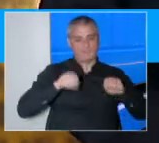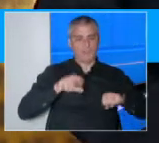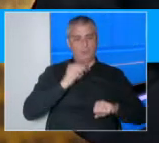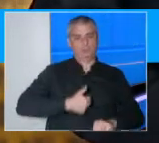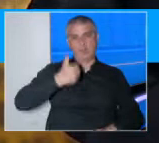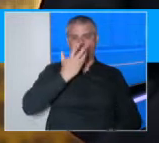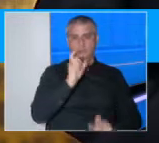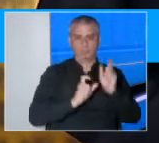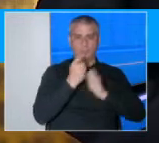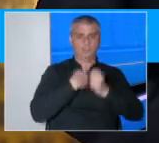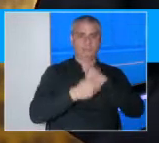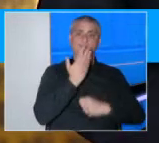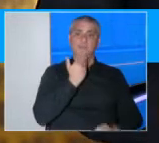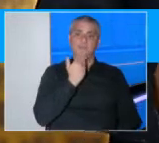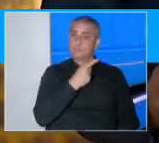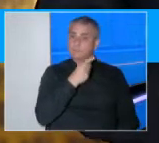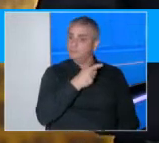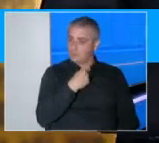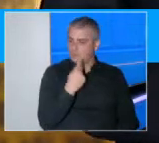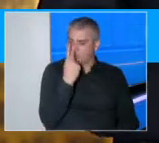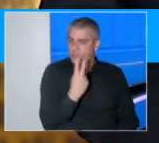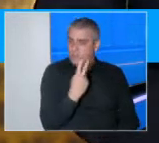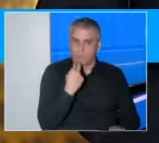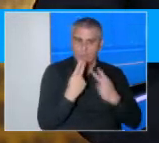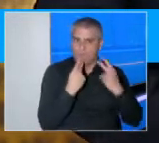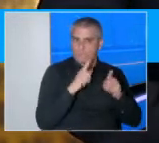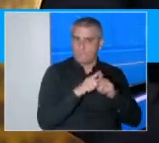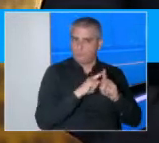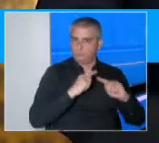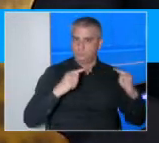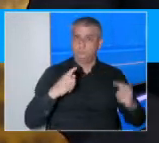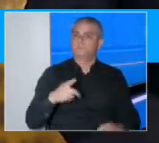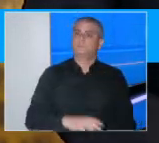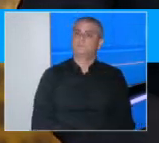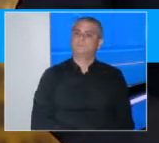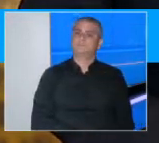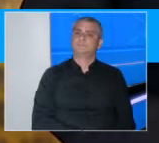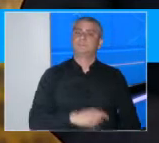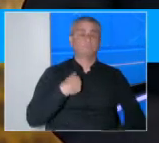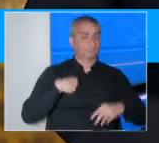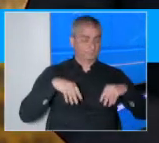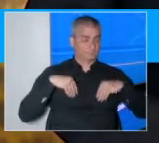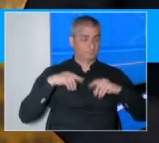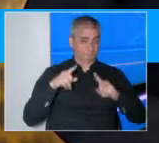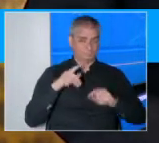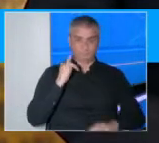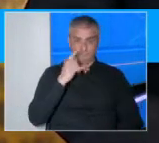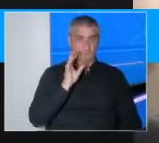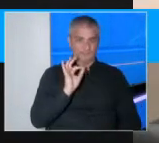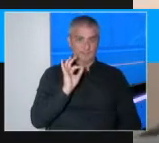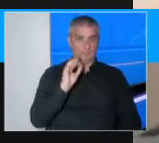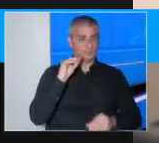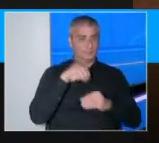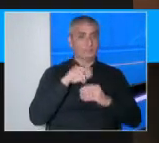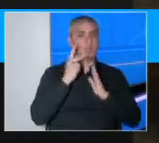בעלי אנשי עסקים ישראלים. זאת אומרת, אנחנו רואים תגובות כאלו ואחרות. אני מסכים, וזה באמת נופל